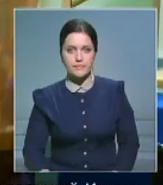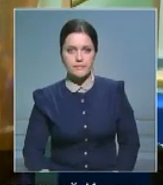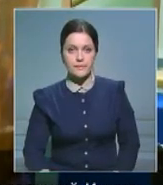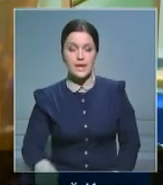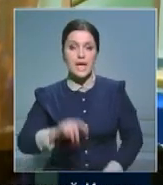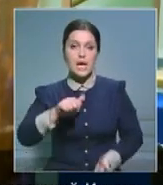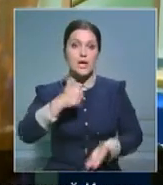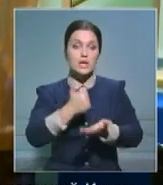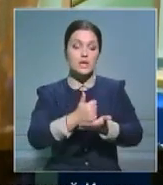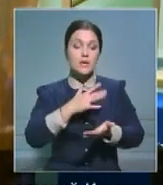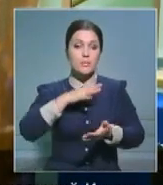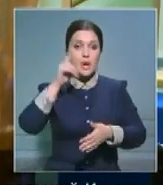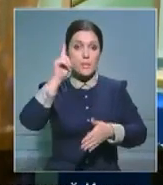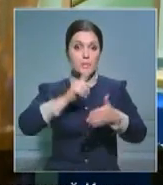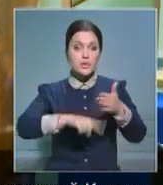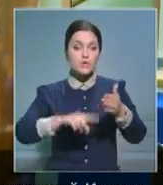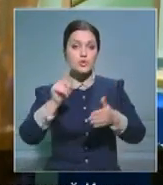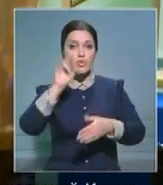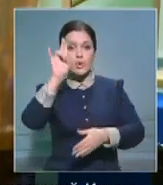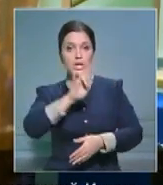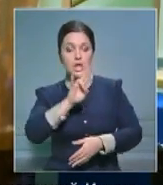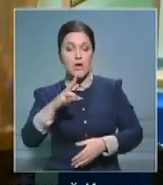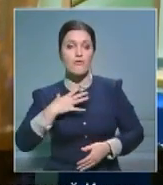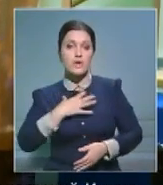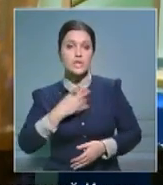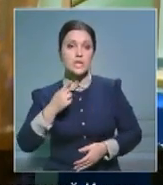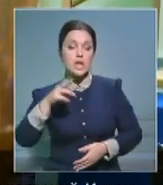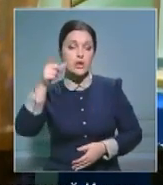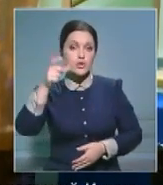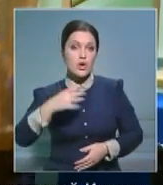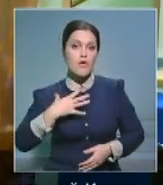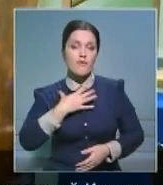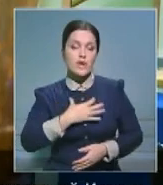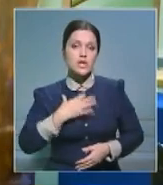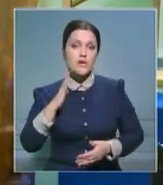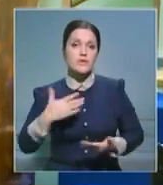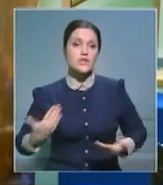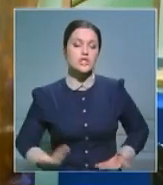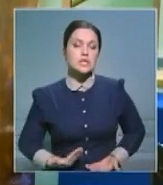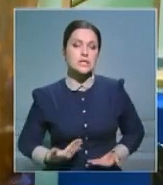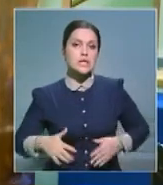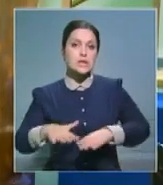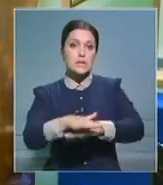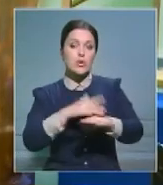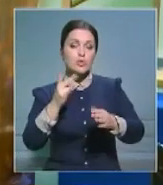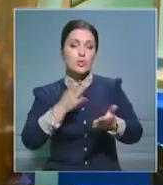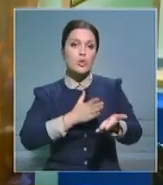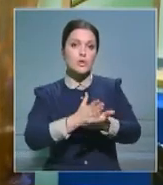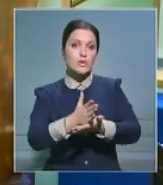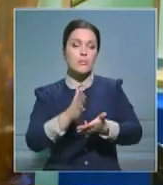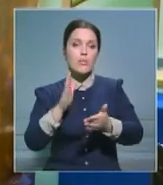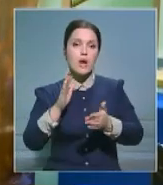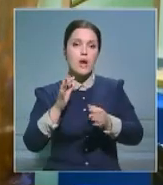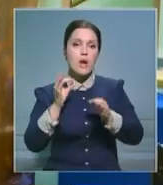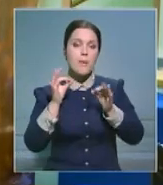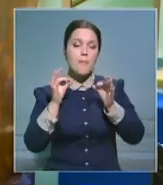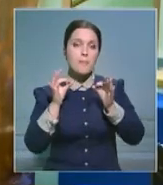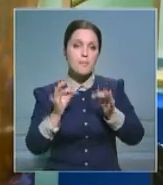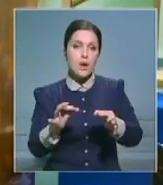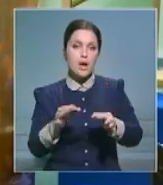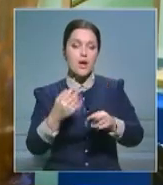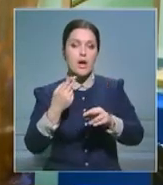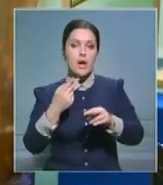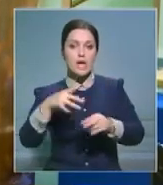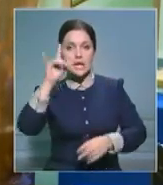Главным было признать, что религия важна для человека, важна в жизни народов, но она должна быть направлена в верное русло. И